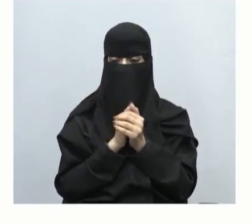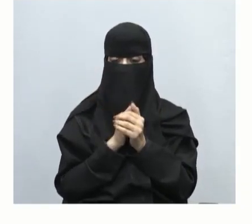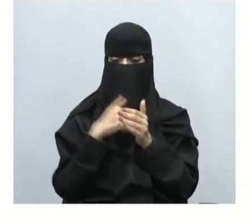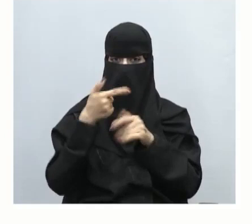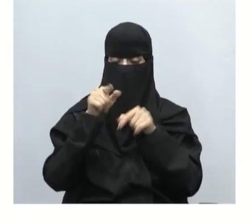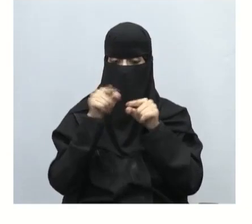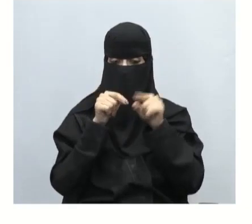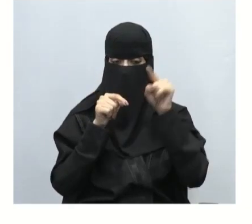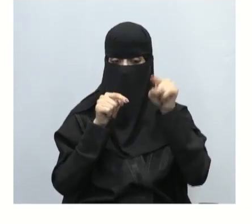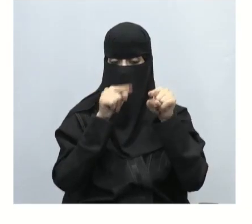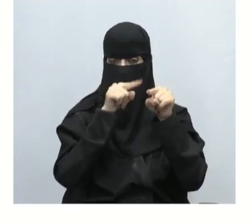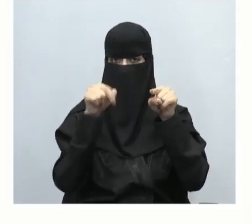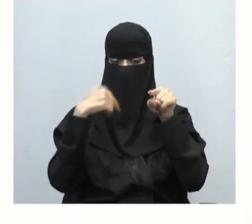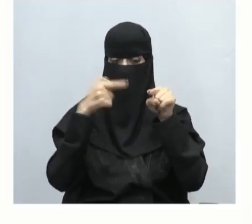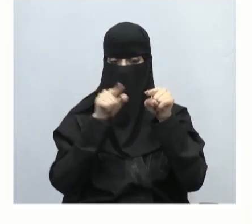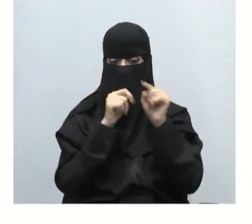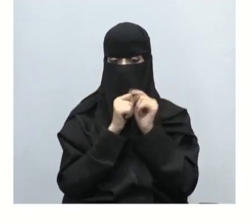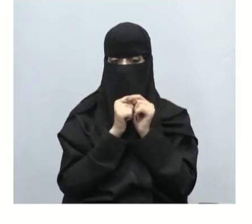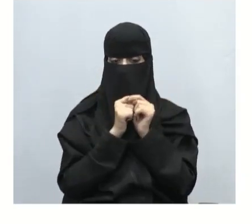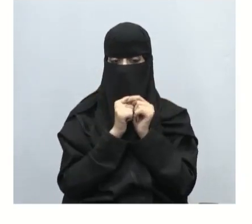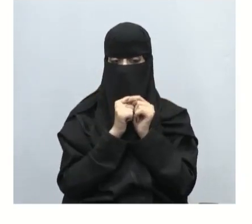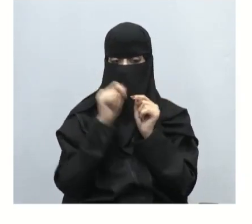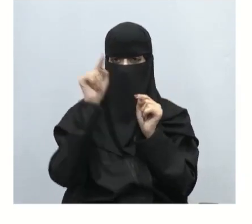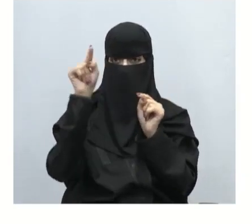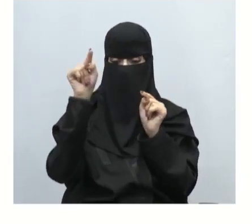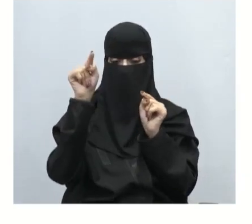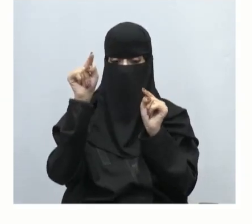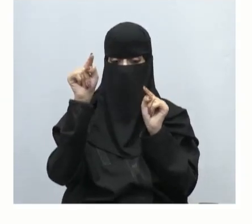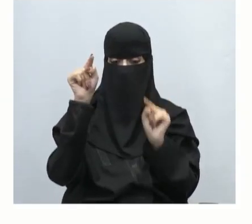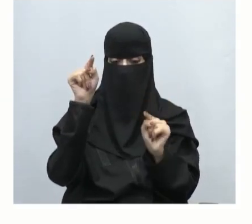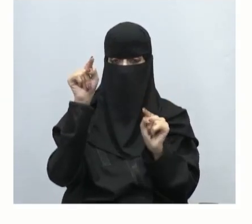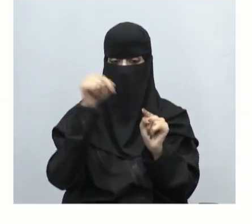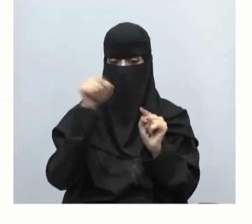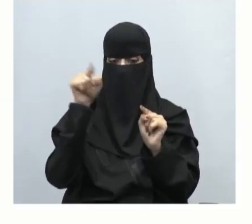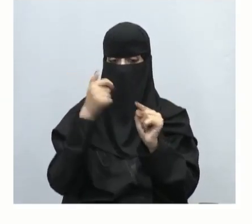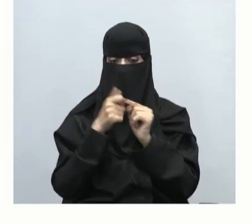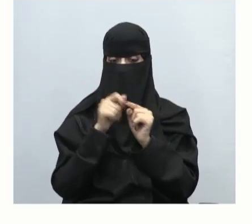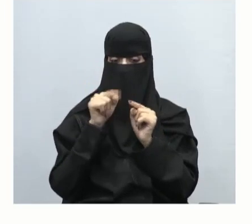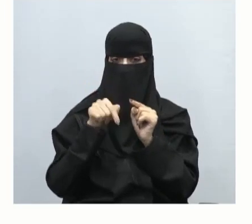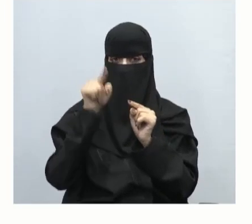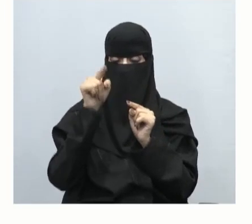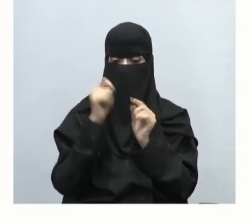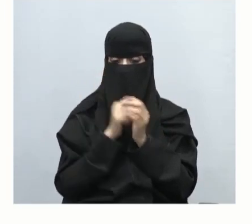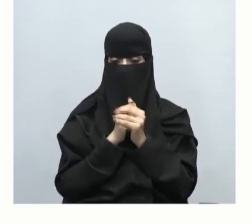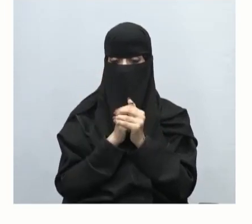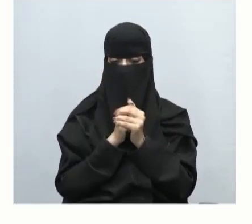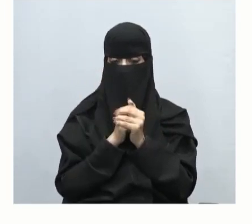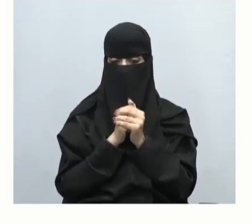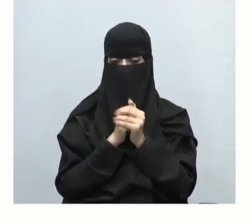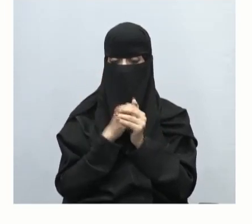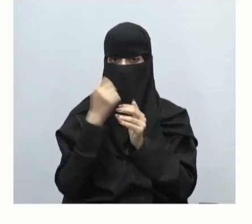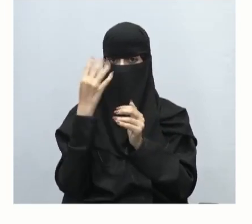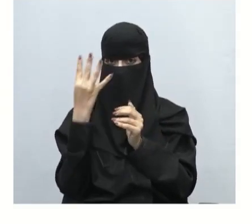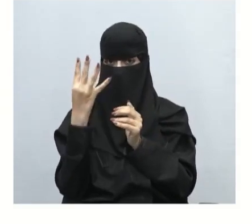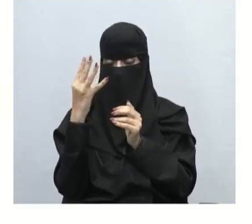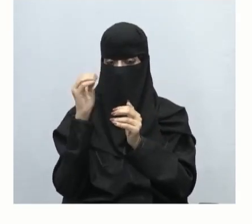احداثيات الرؤوس بعد الزياده لدينا هذه النقطه احداثياتها كم نعم ا على محور السينات وعلى